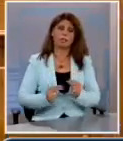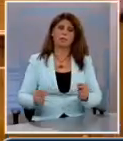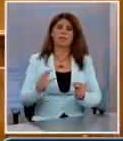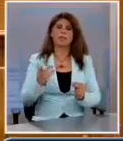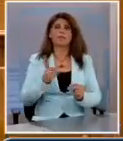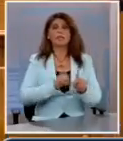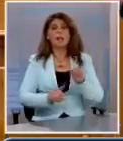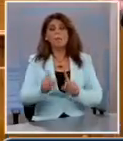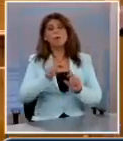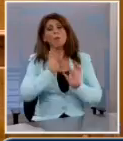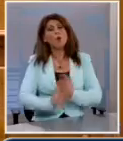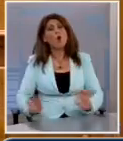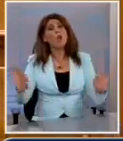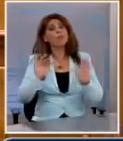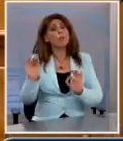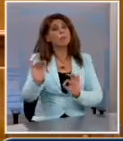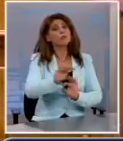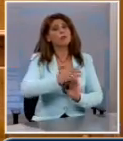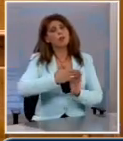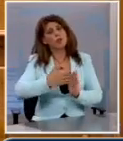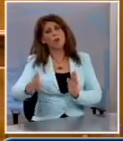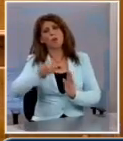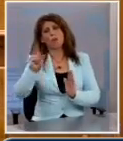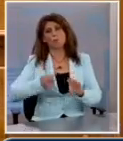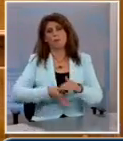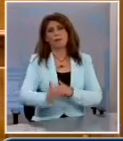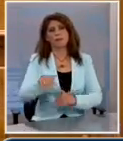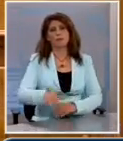διότι κάποιοι προειδοποιούσαμε για όλα αυτά τα οποία βιώνουμε σήμερα.